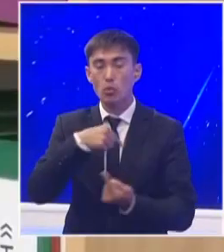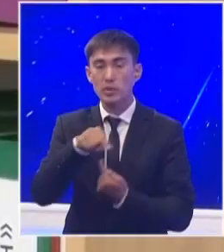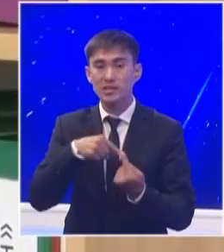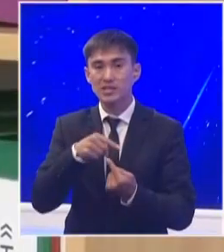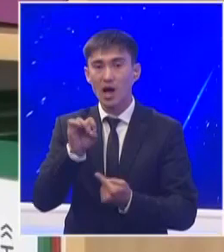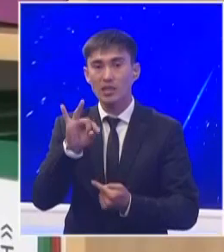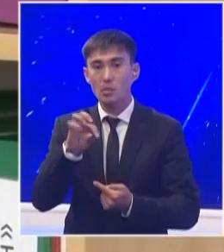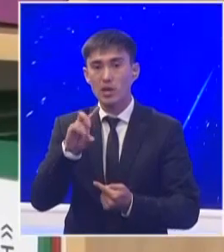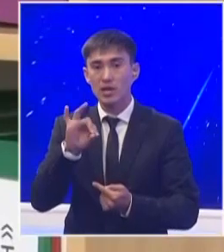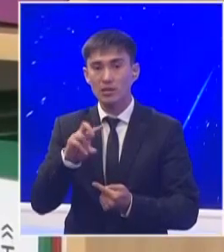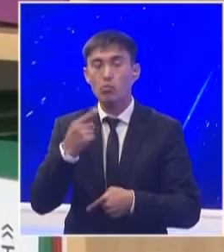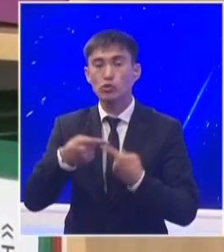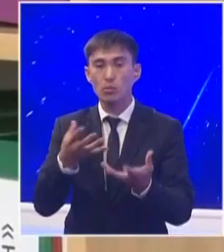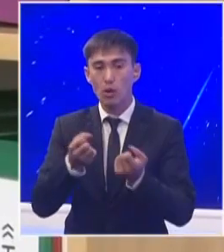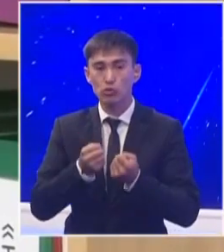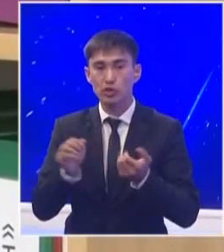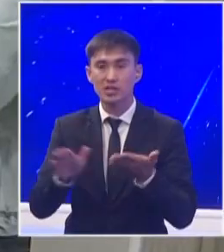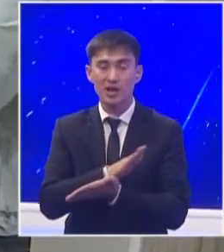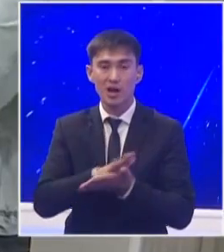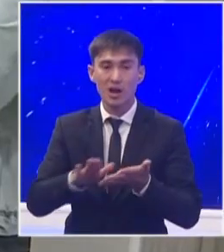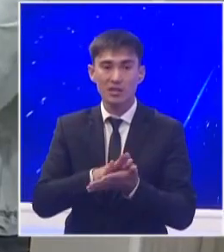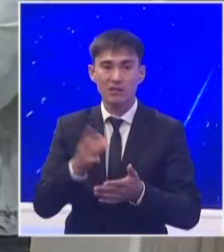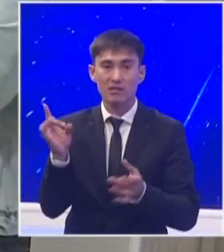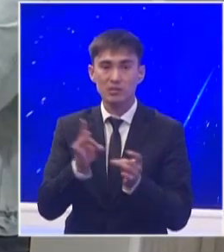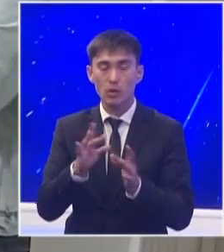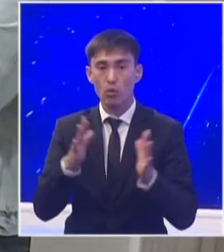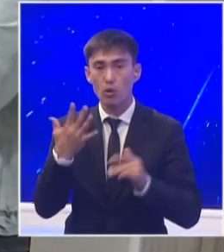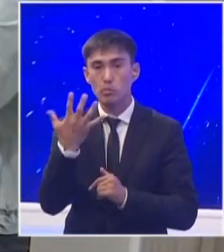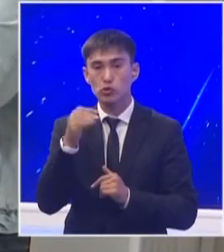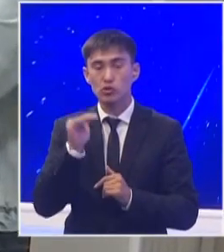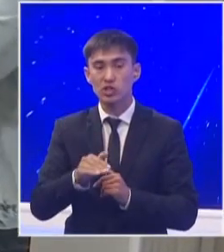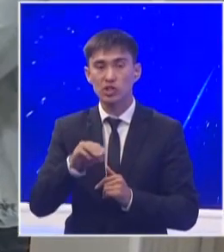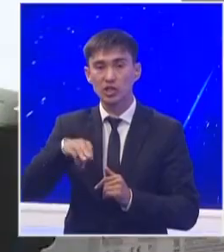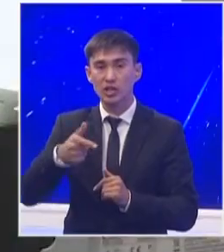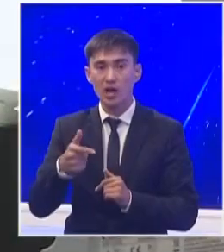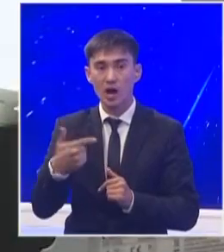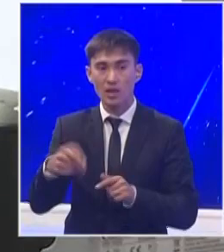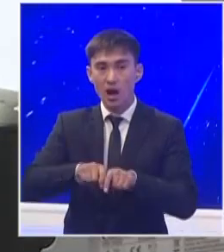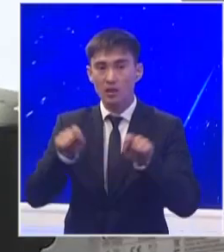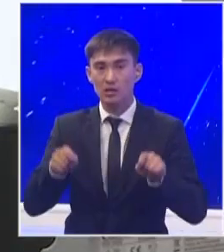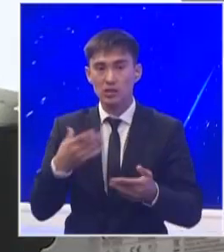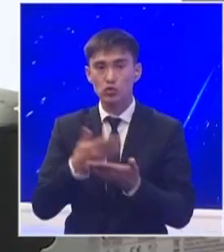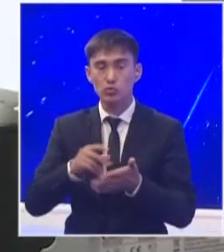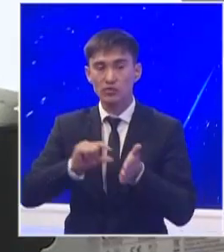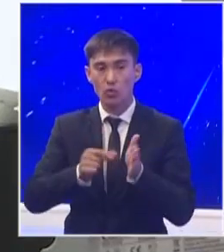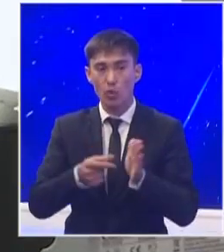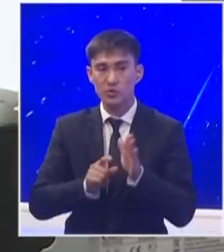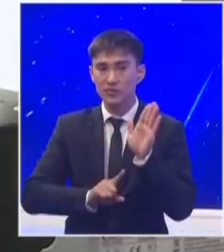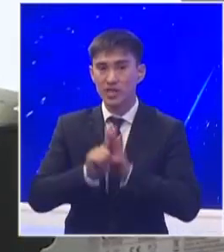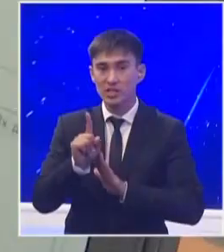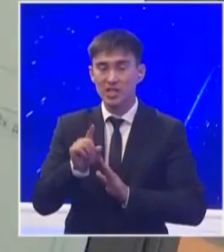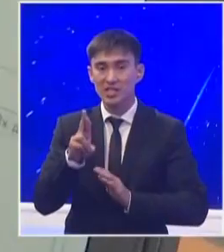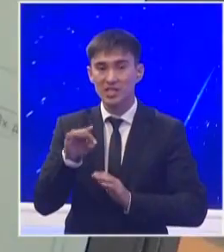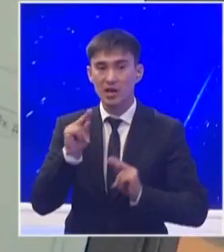предпринимателей «Атамикен». После получения безвозмездного гранта в размере более 500 тысяч тенге, она открыла собственный офис. Вначале